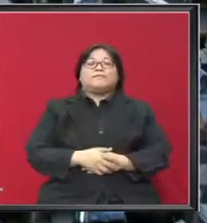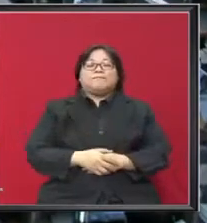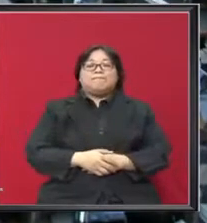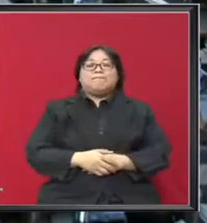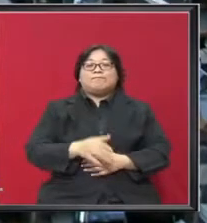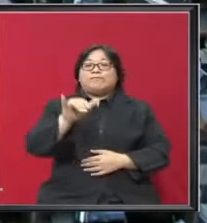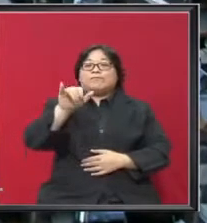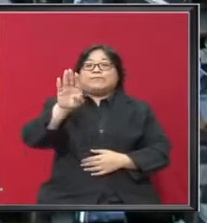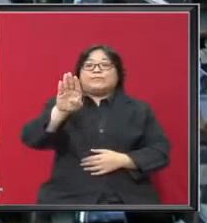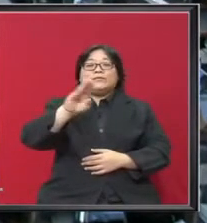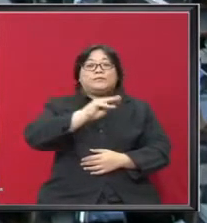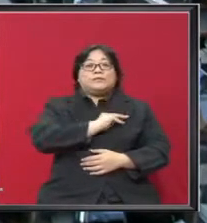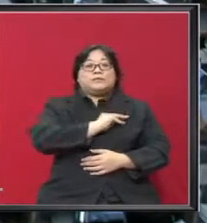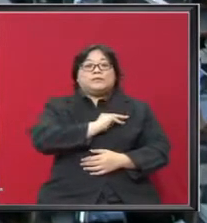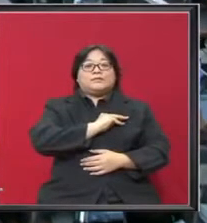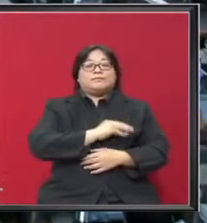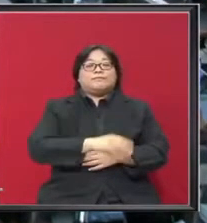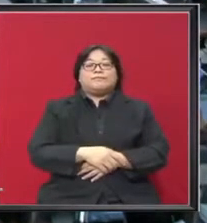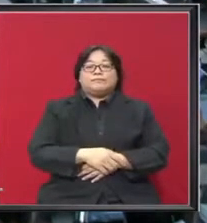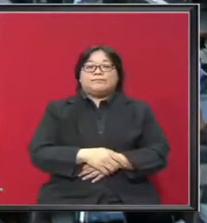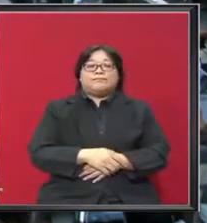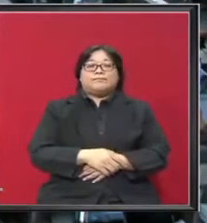yang Pomade